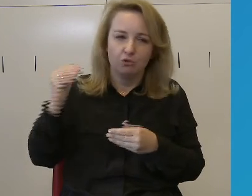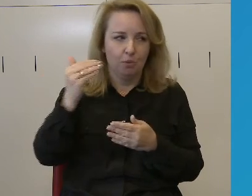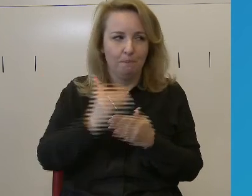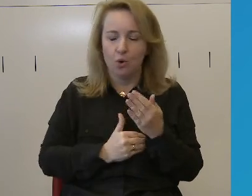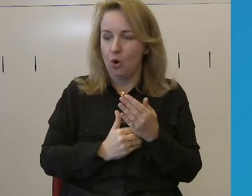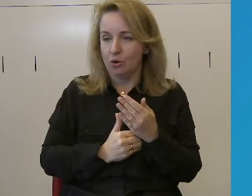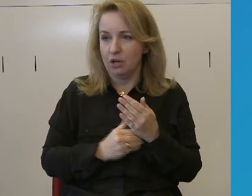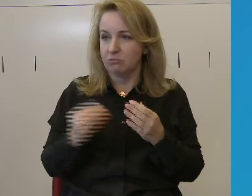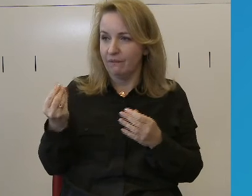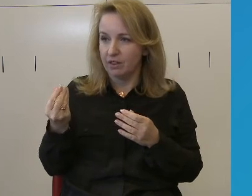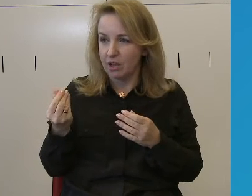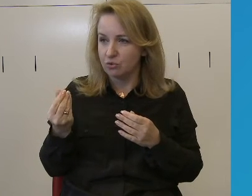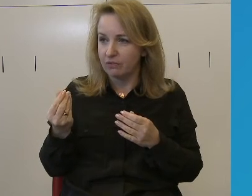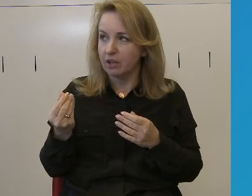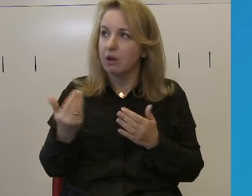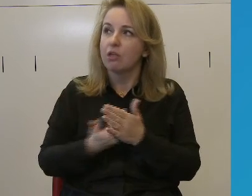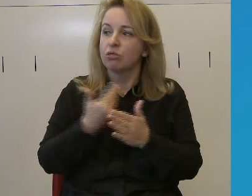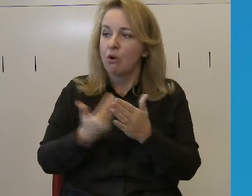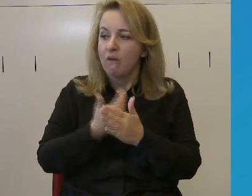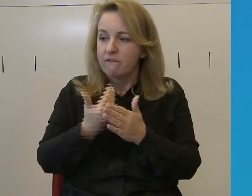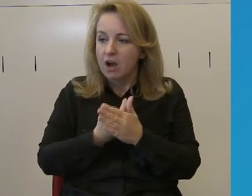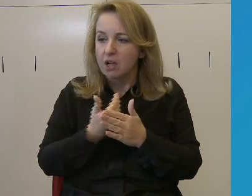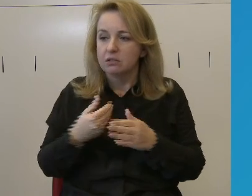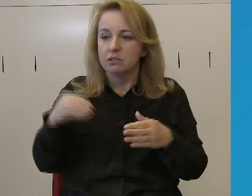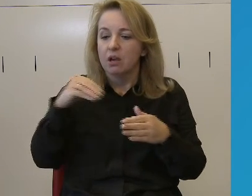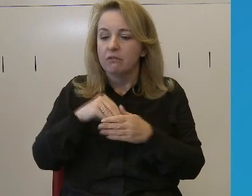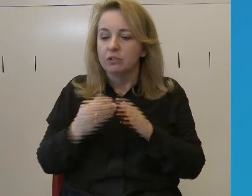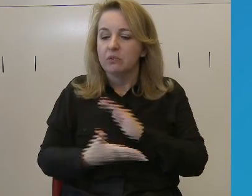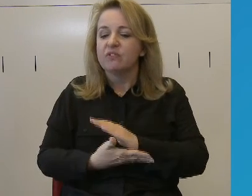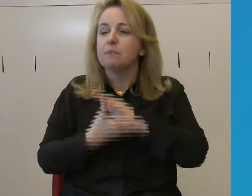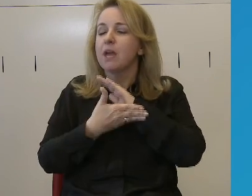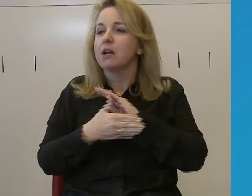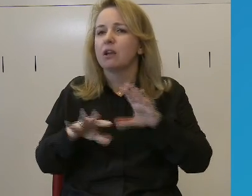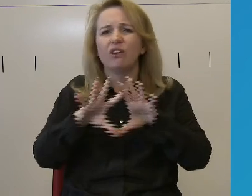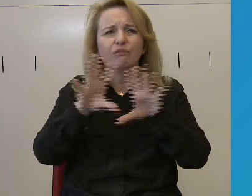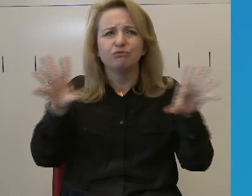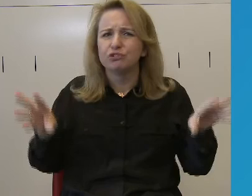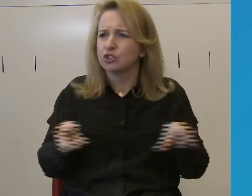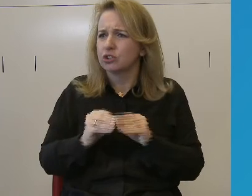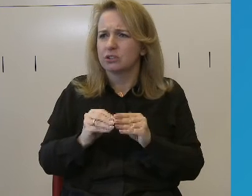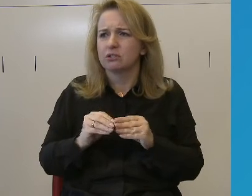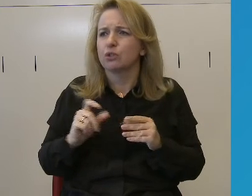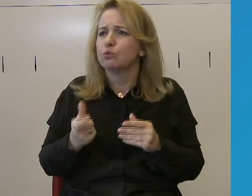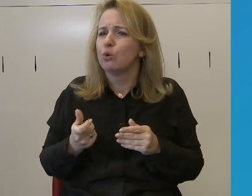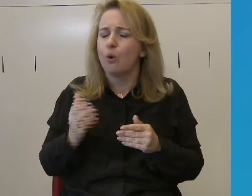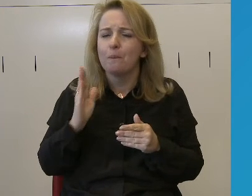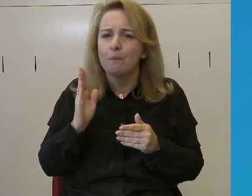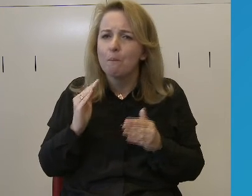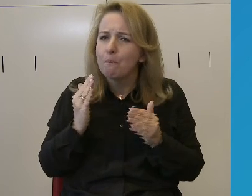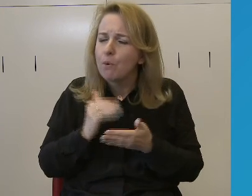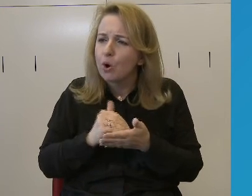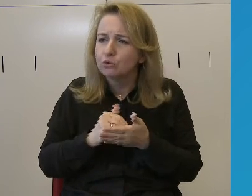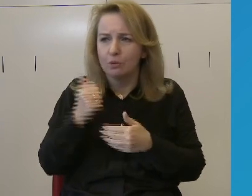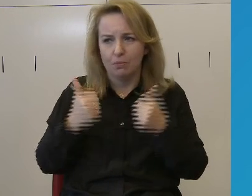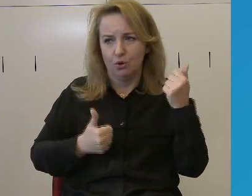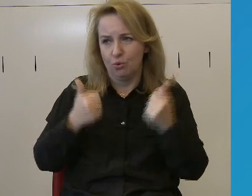program finansowania innowacji i wsparcia wszystkiego, co będzie sprzyjać